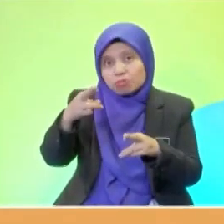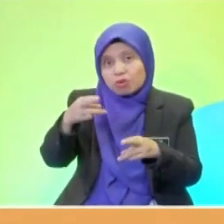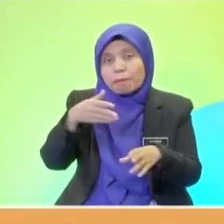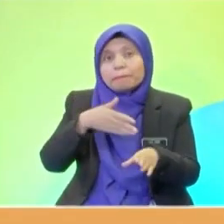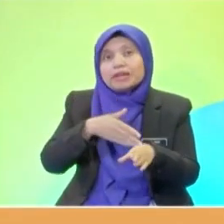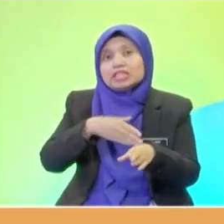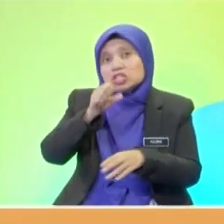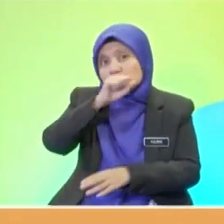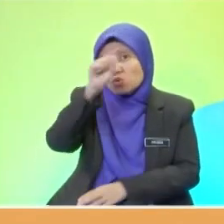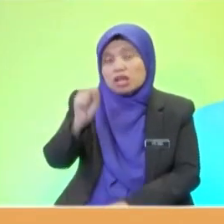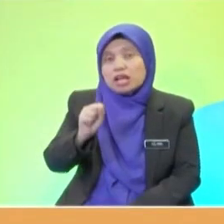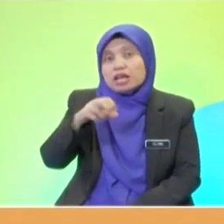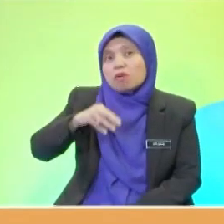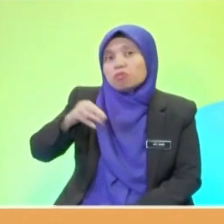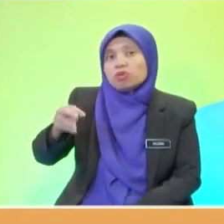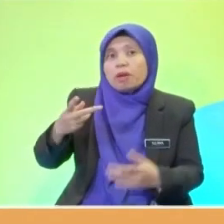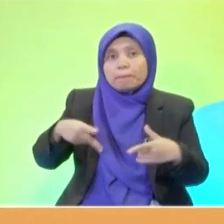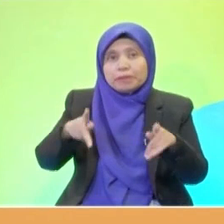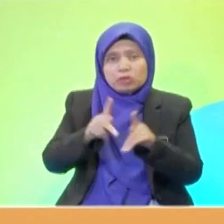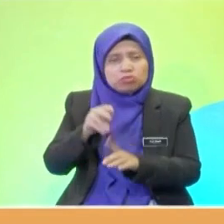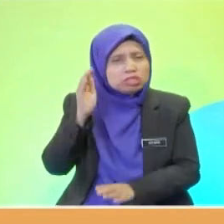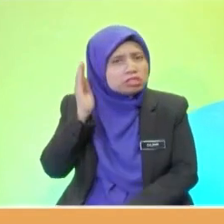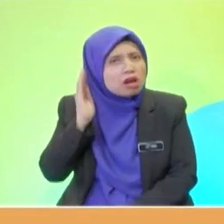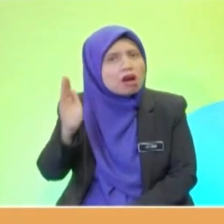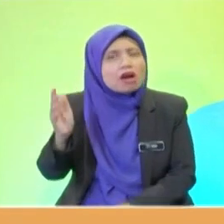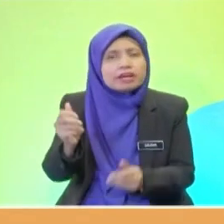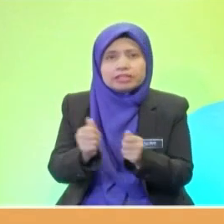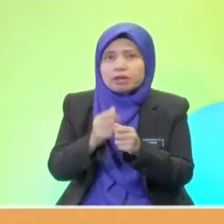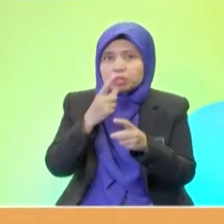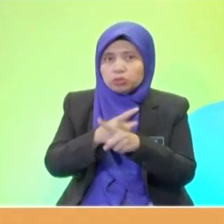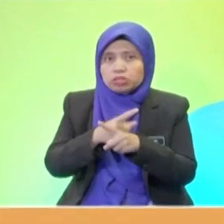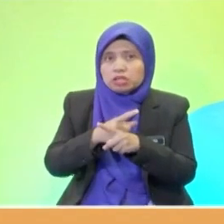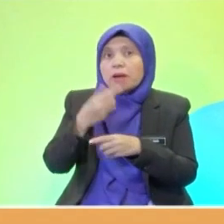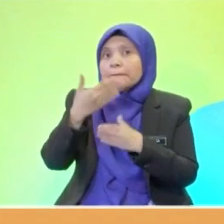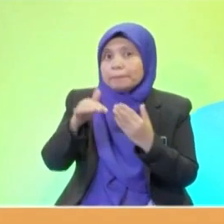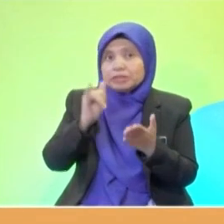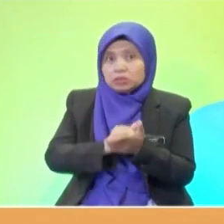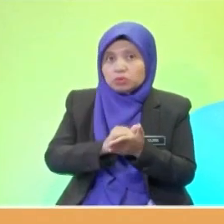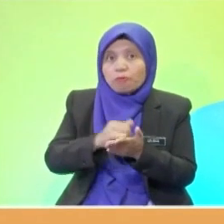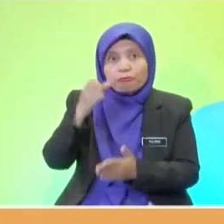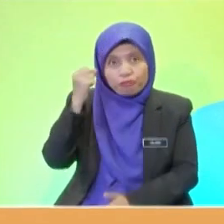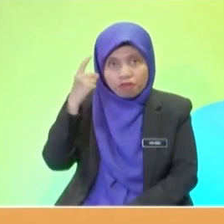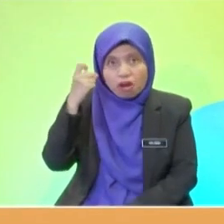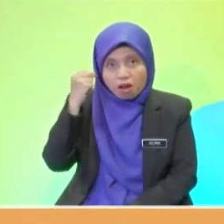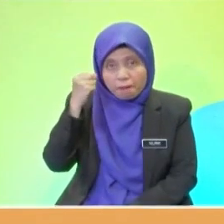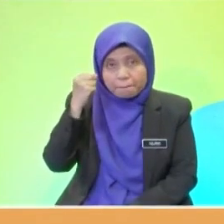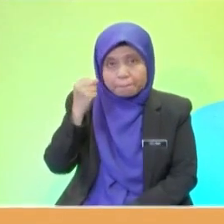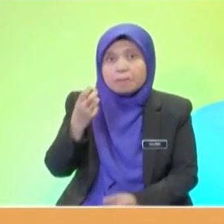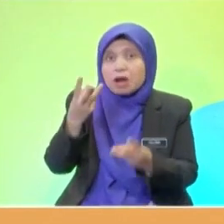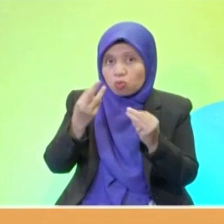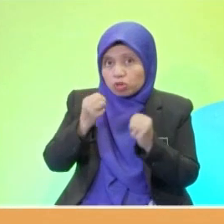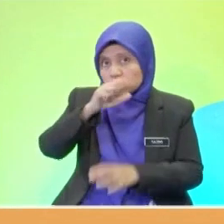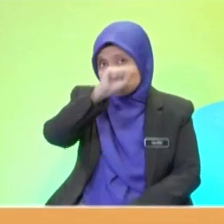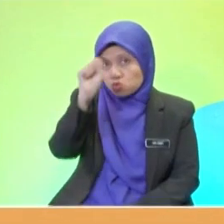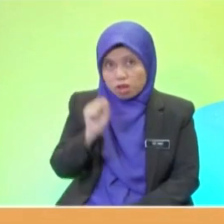yang pertama murid perlu dengar dengan teliti ah kemudian pahamkan kehendak soal lain